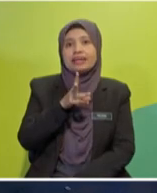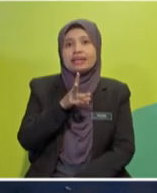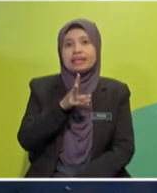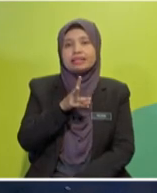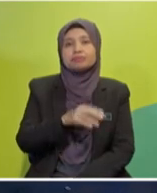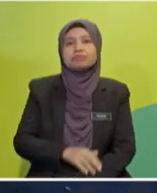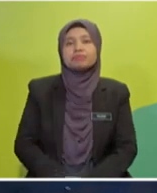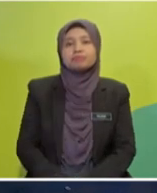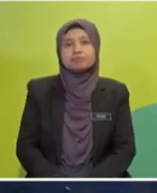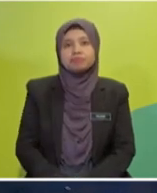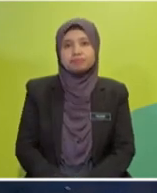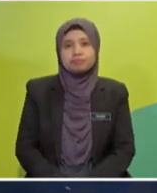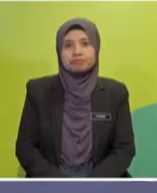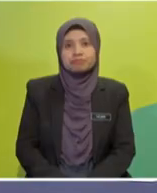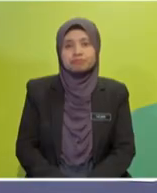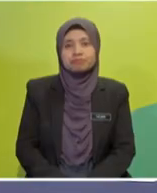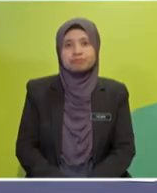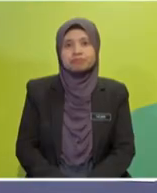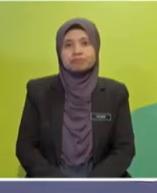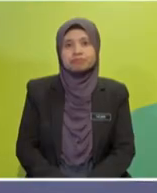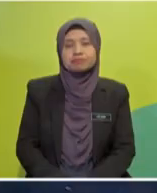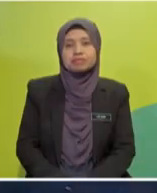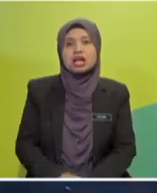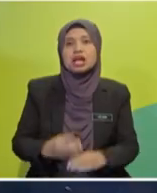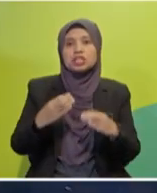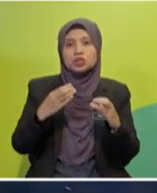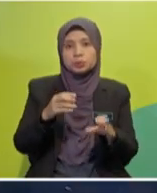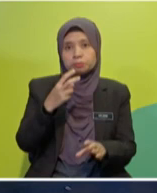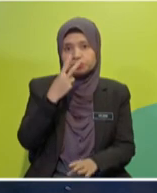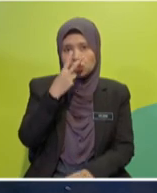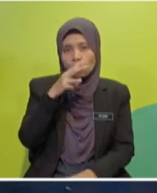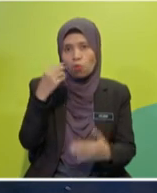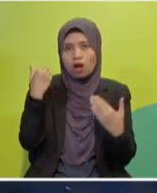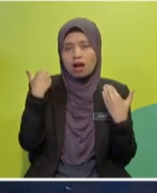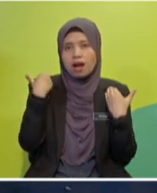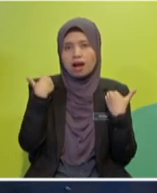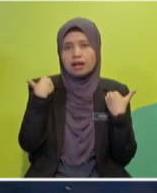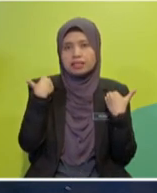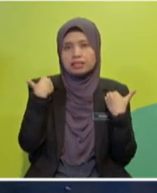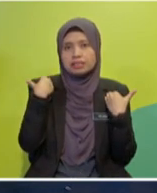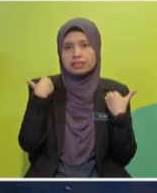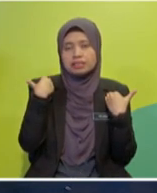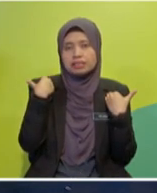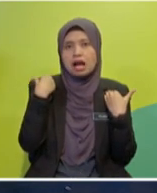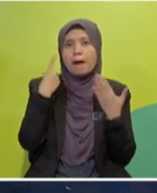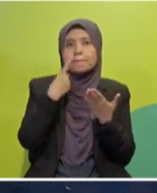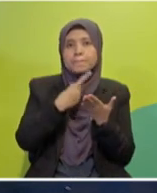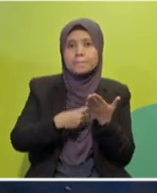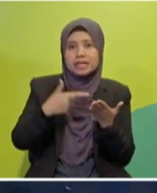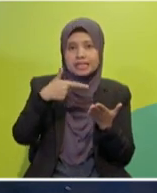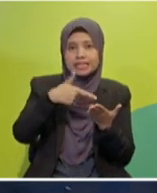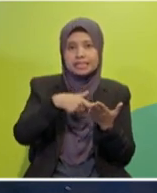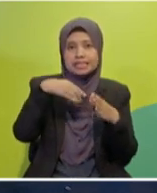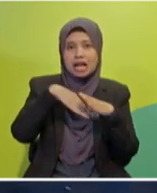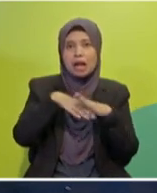tadi. Betul tak? Menarik cikgu. Menarik. Cuba tengok ada lagi tak? Apa lagi kenderaan air kenderaan air yang ada dalam majalah tu?